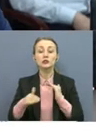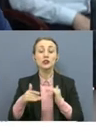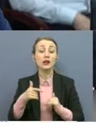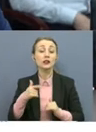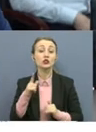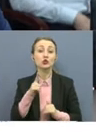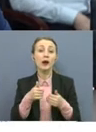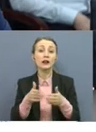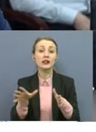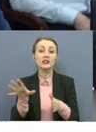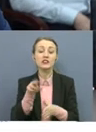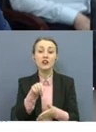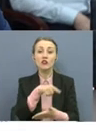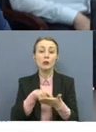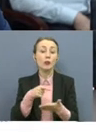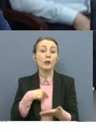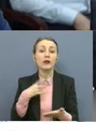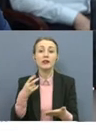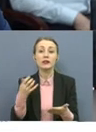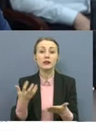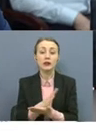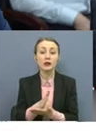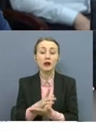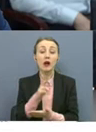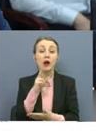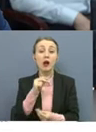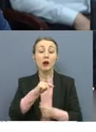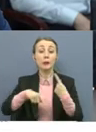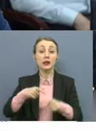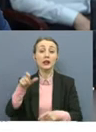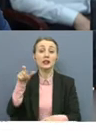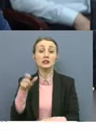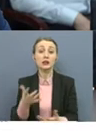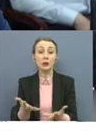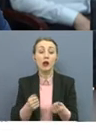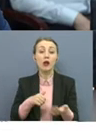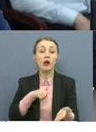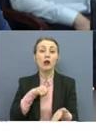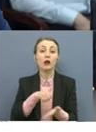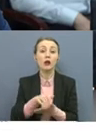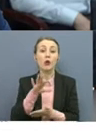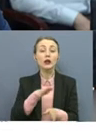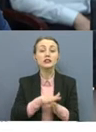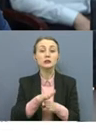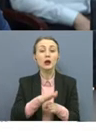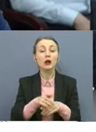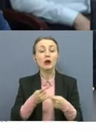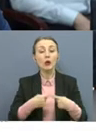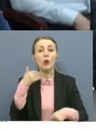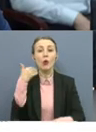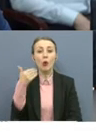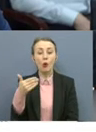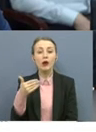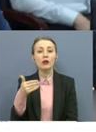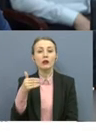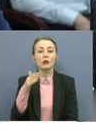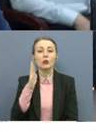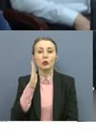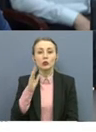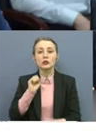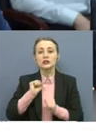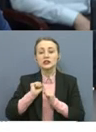исполнительной власти. То есть есть сроки в этой программе, то есть мы к 2020 году должны были уже, допустим, этой весной показать первые результаты. Но как мы можем